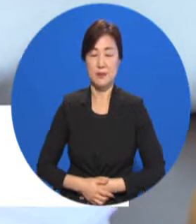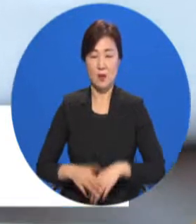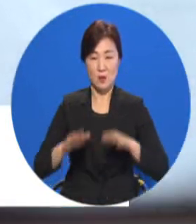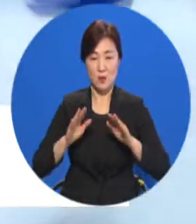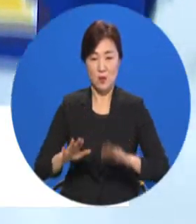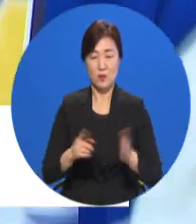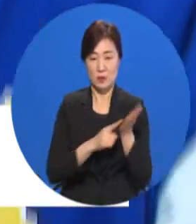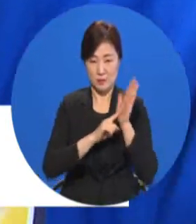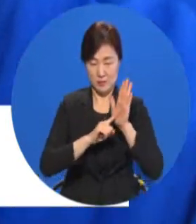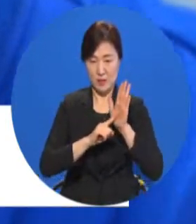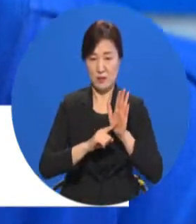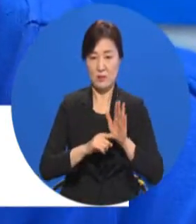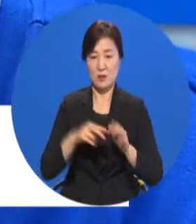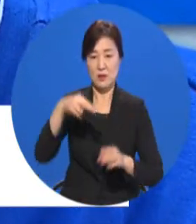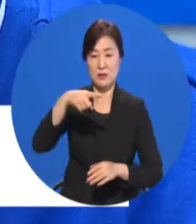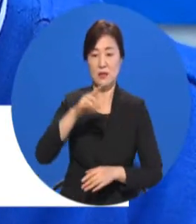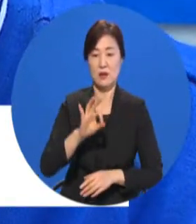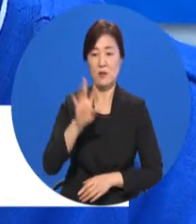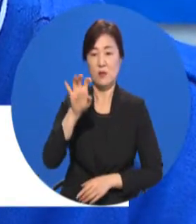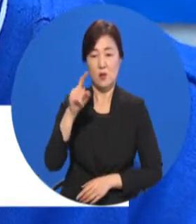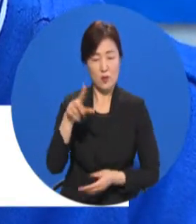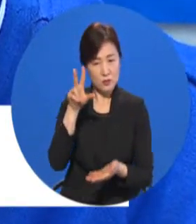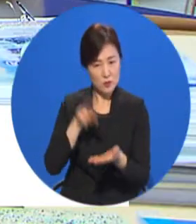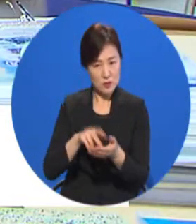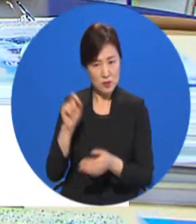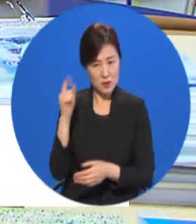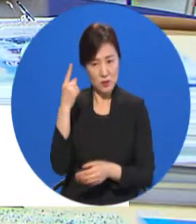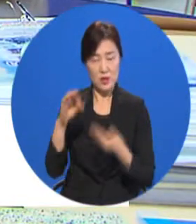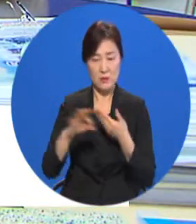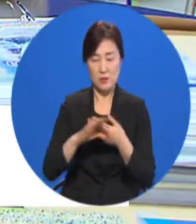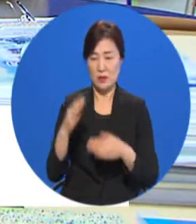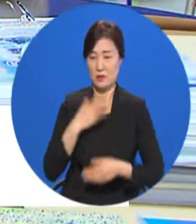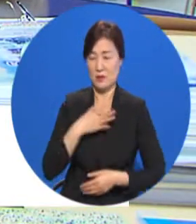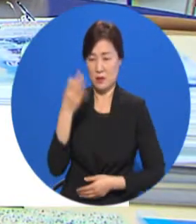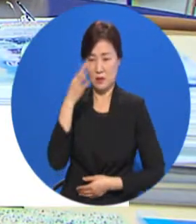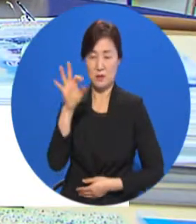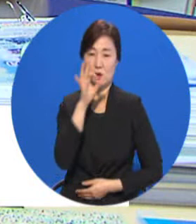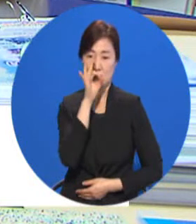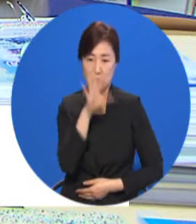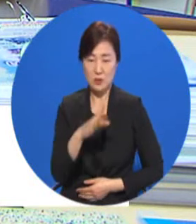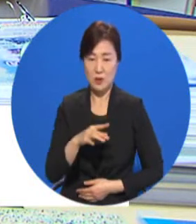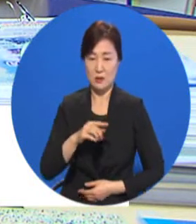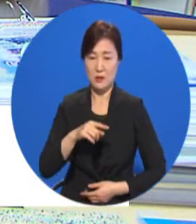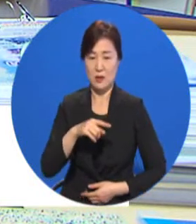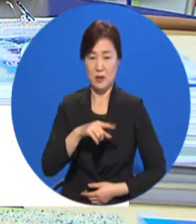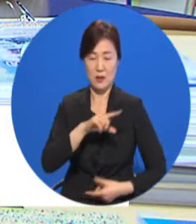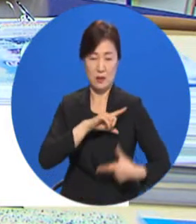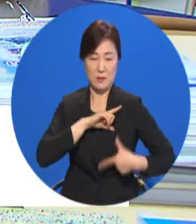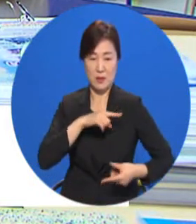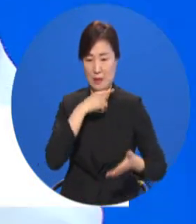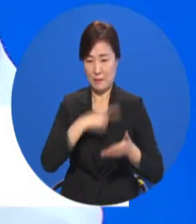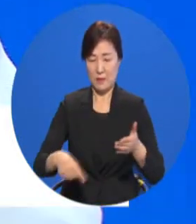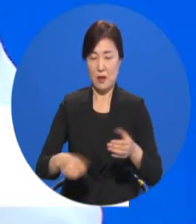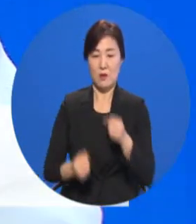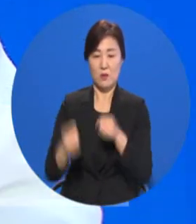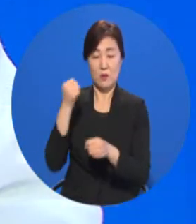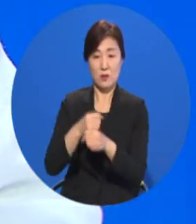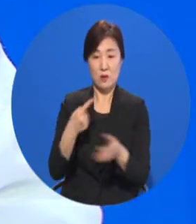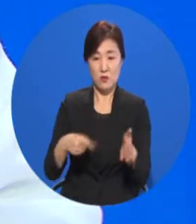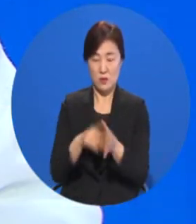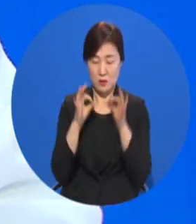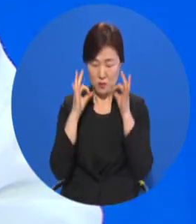통해 상포 문제가 원인이라면 이를 절대 수용할 수 없고 손상된 명예를 회복할 수 있는 모든 방법을